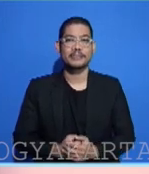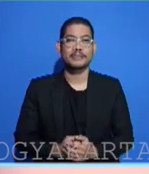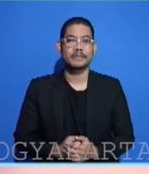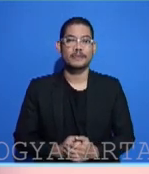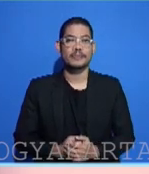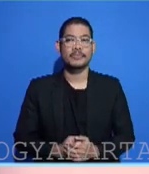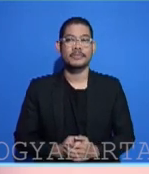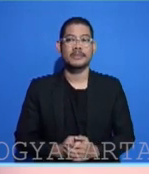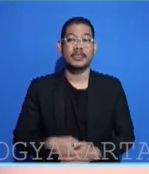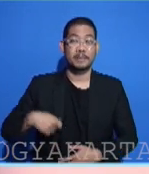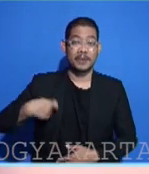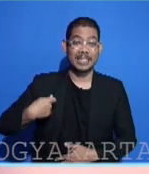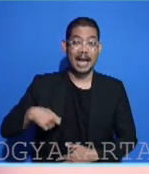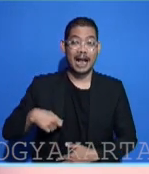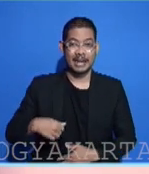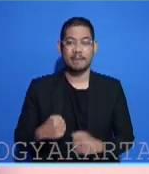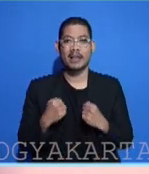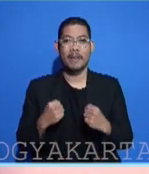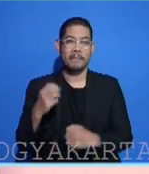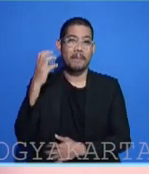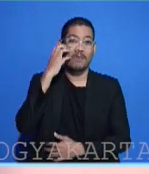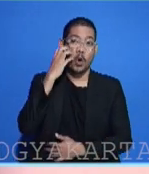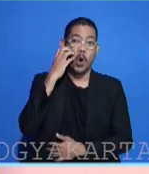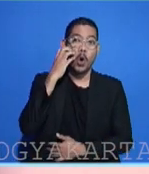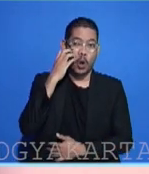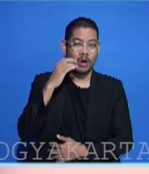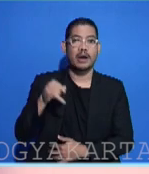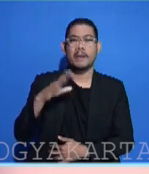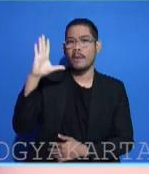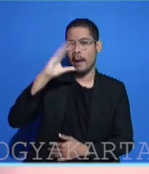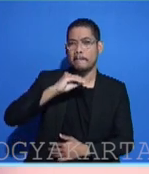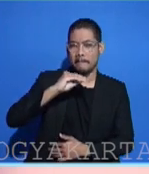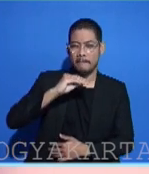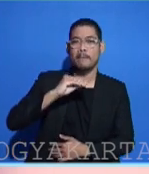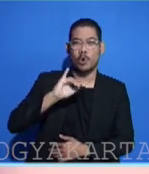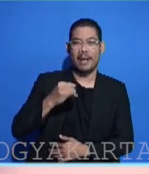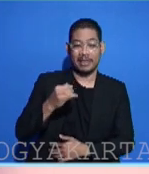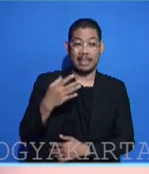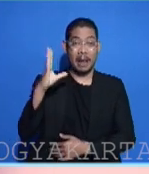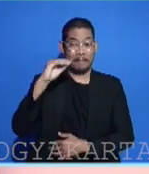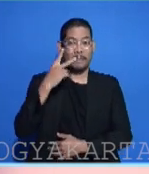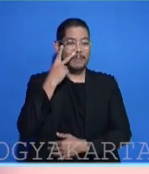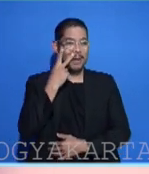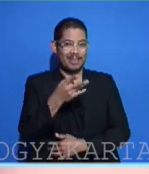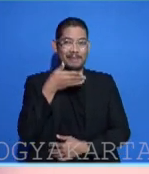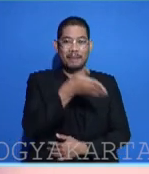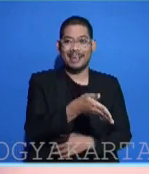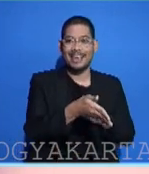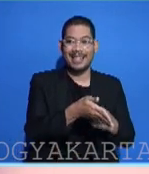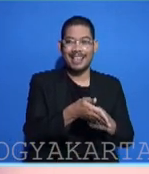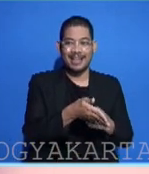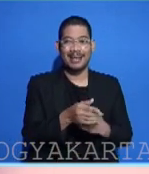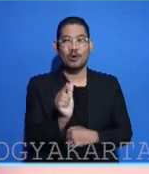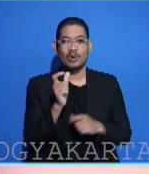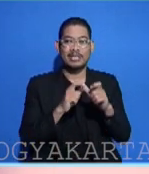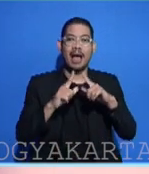Saudara Menteri Pertahanan Prabowo Subianto Jumat petang menjenguk cendekiawan dan budayawan MH Ainun Najib atau yang akrab disapa Cak